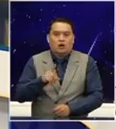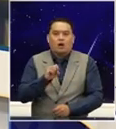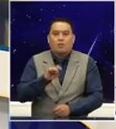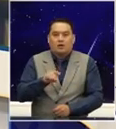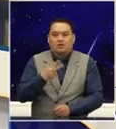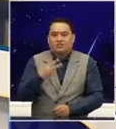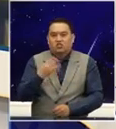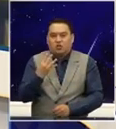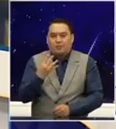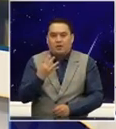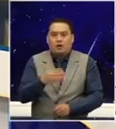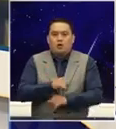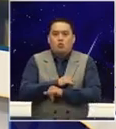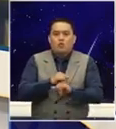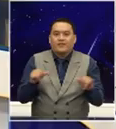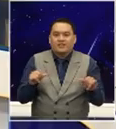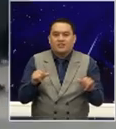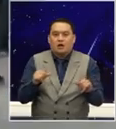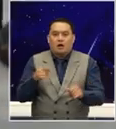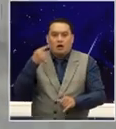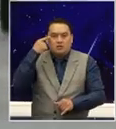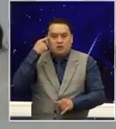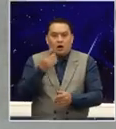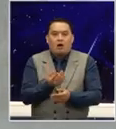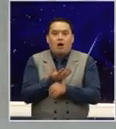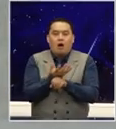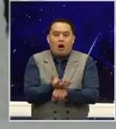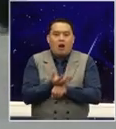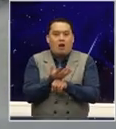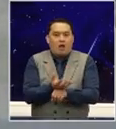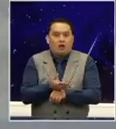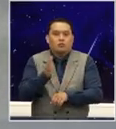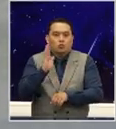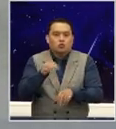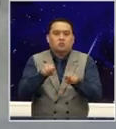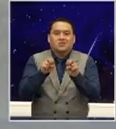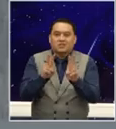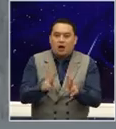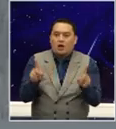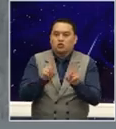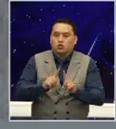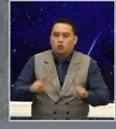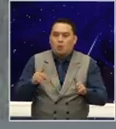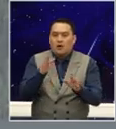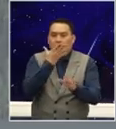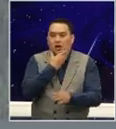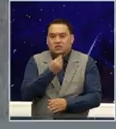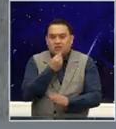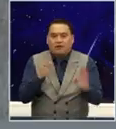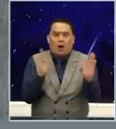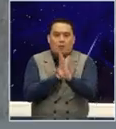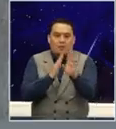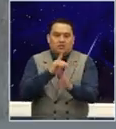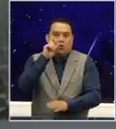Хабар-24. Расширению популяции восточно-азиатских оленей, считают специалисты, будет способствовать особая флора и фауна этой